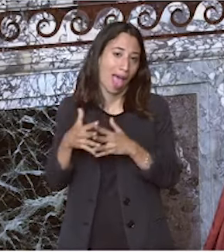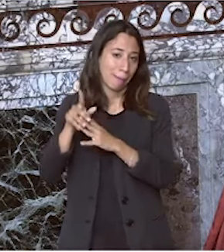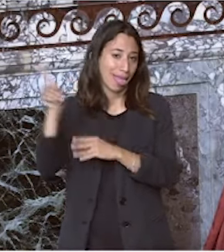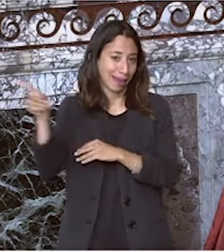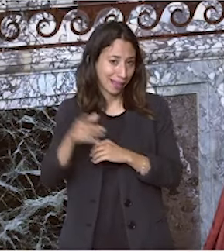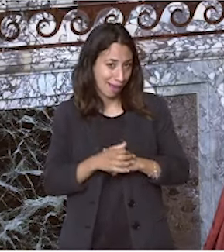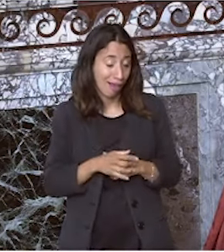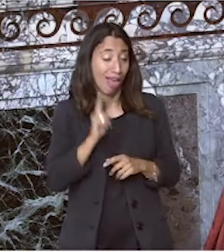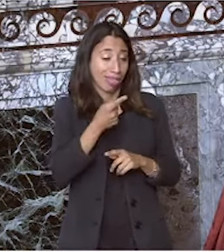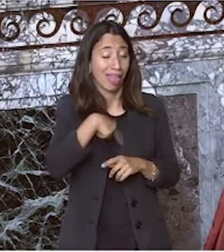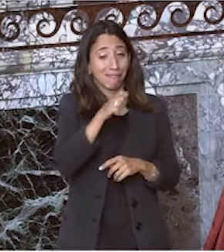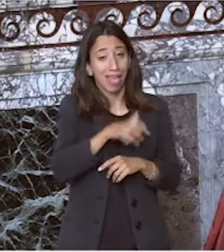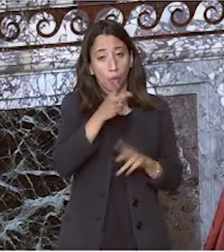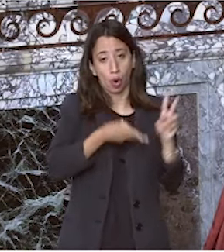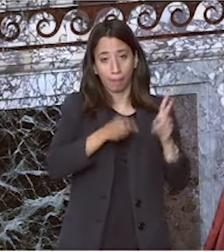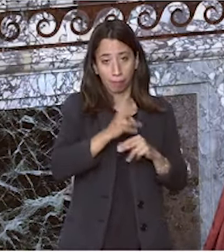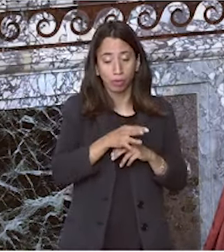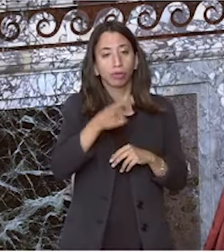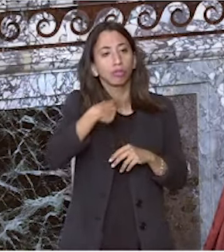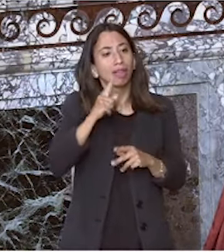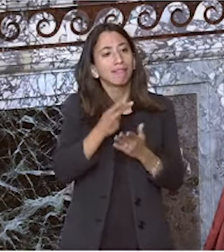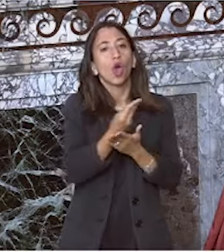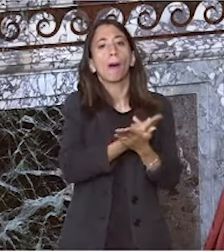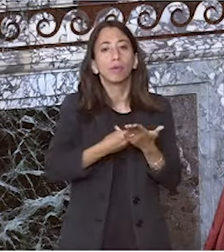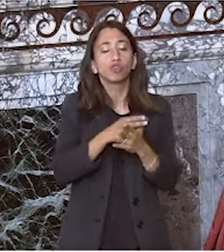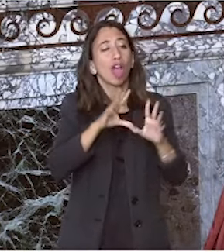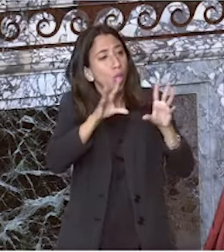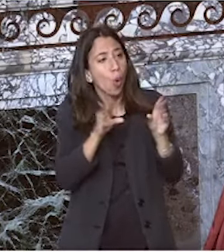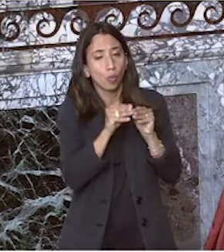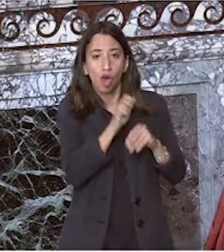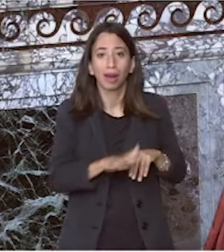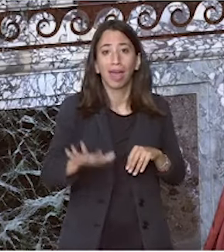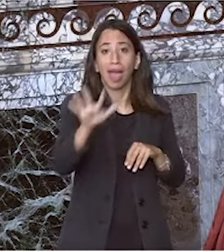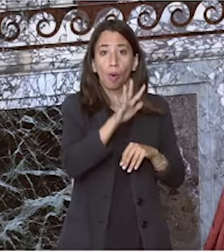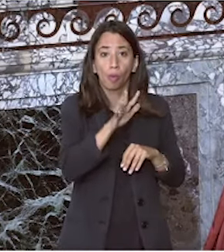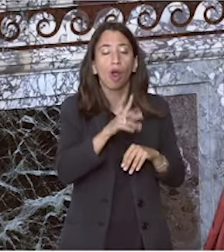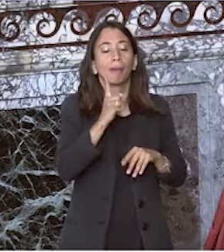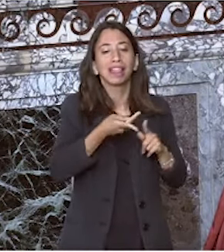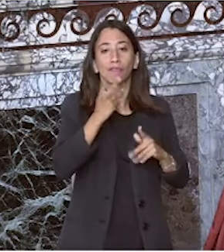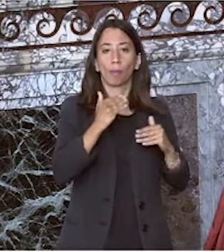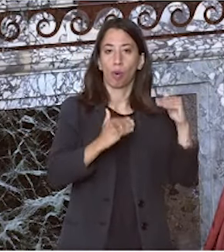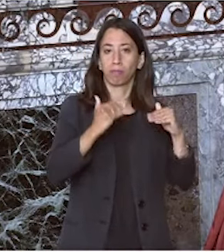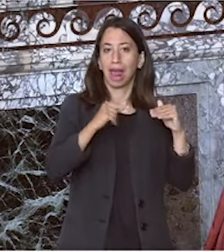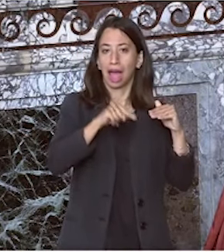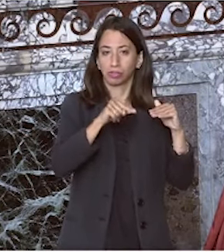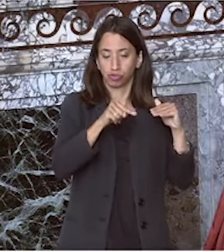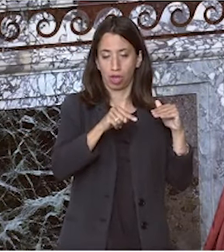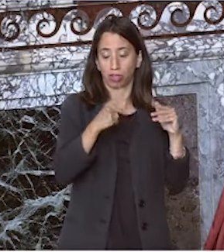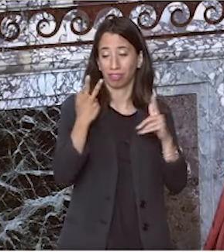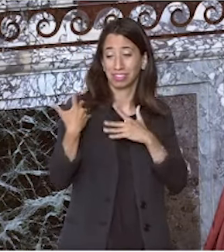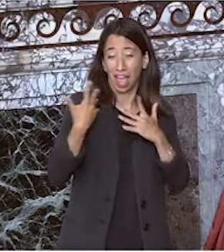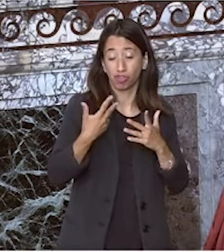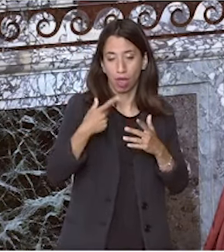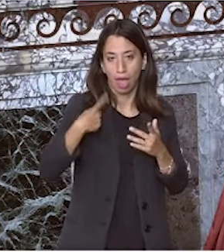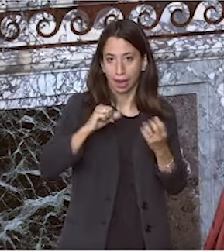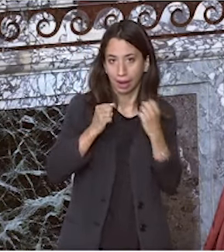Sono queste le finalità del progetto di unione del mercato dei capitali più volte rilanciato dalla Commissione europea nell'ultimo decennio.